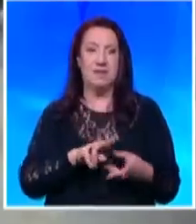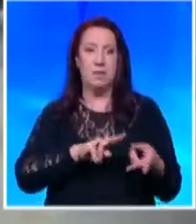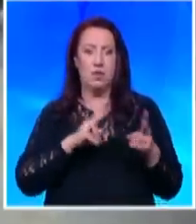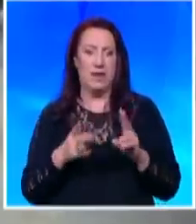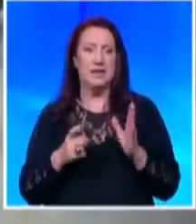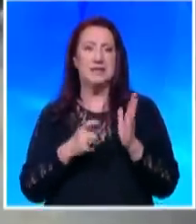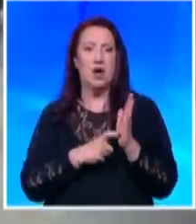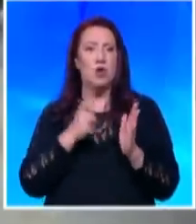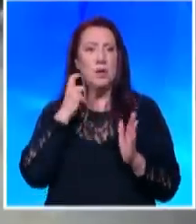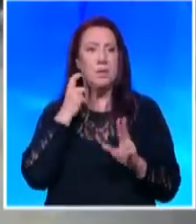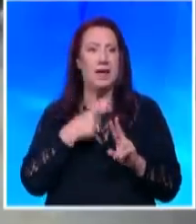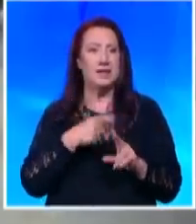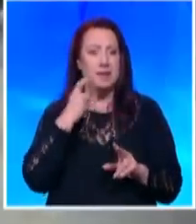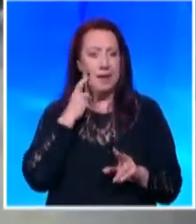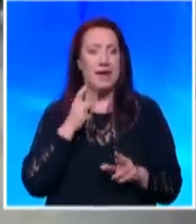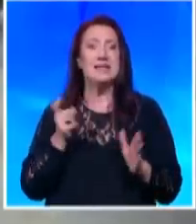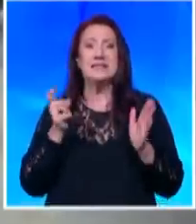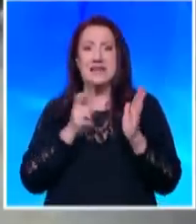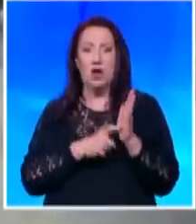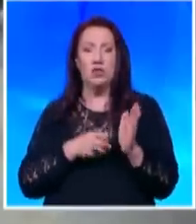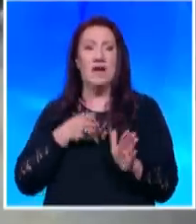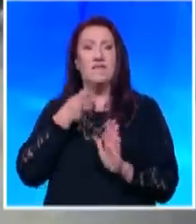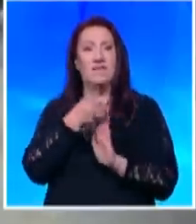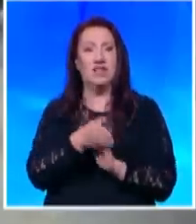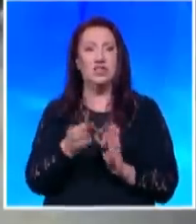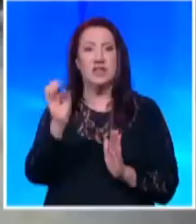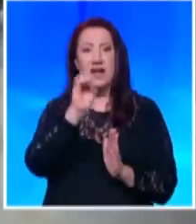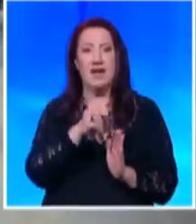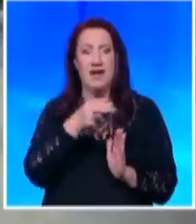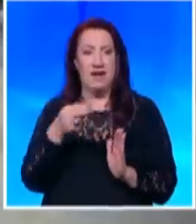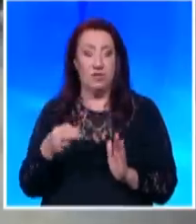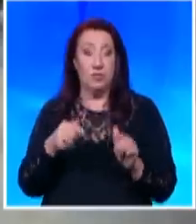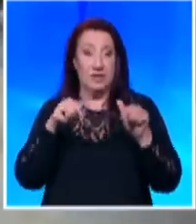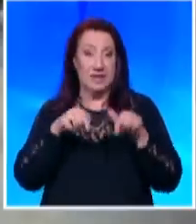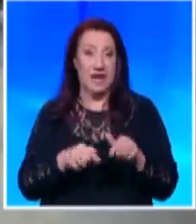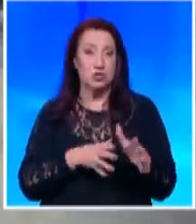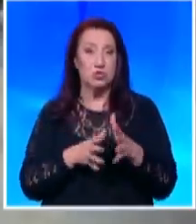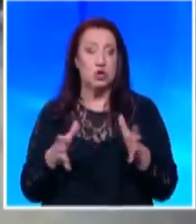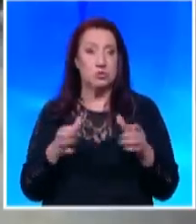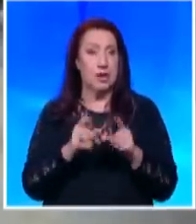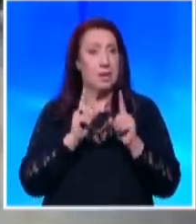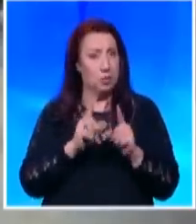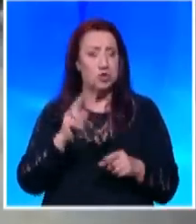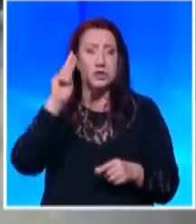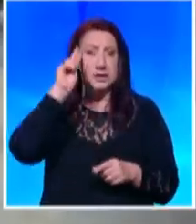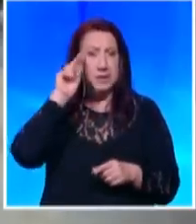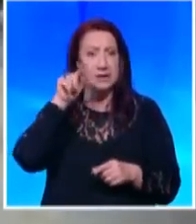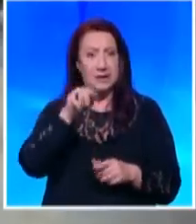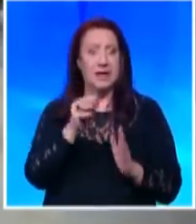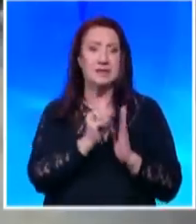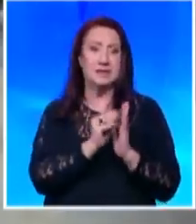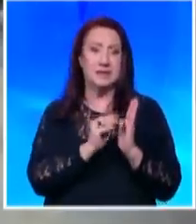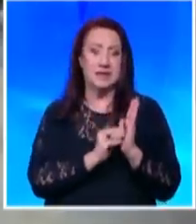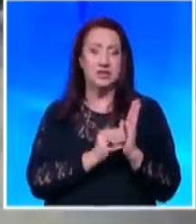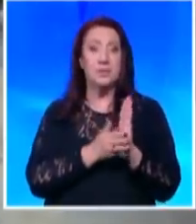закон за въвеждане на еврото, според председателя на парламента. Настоящото Народно събрание може да изпълни тези задачи. А